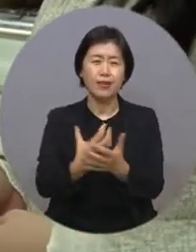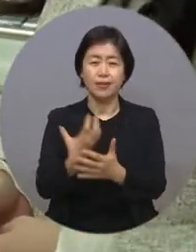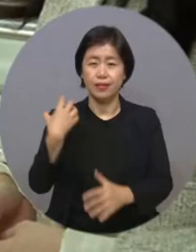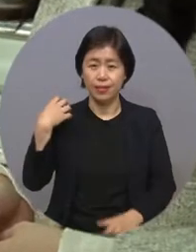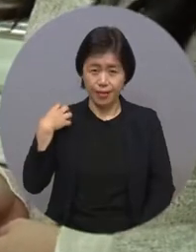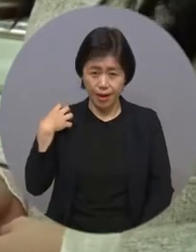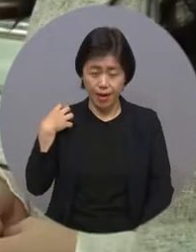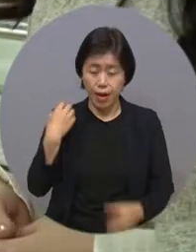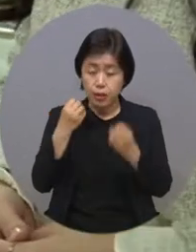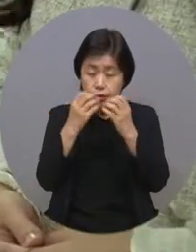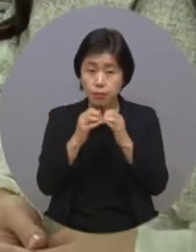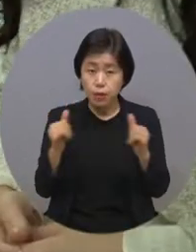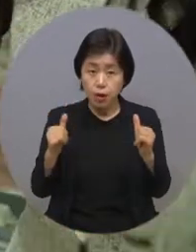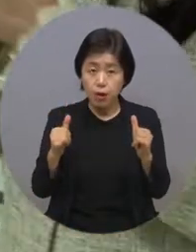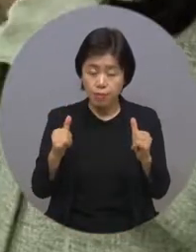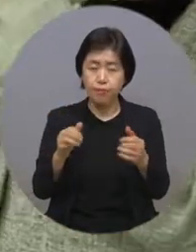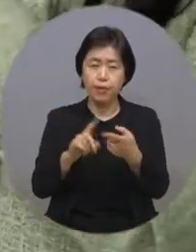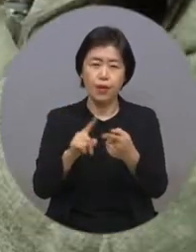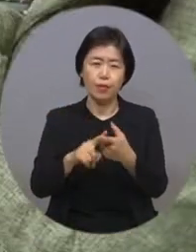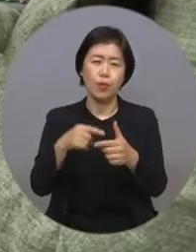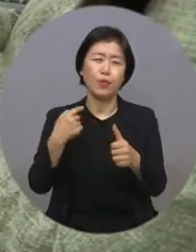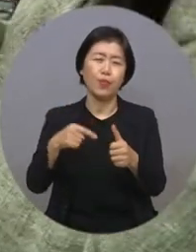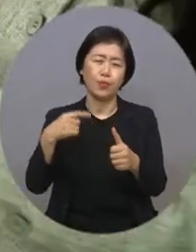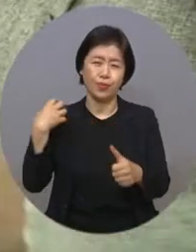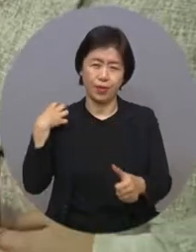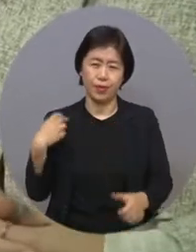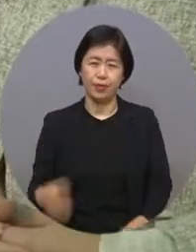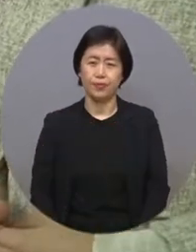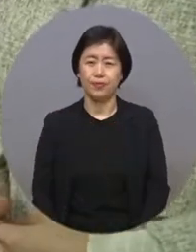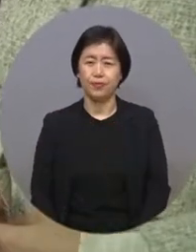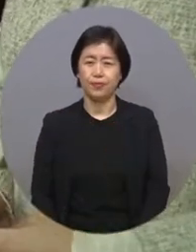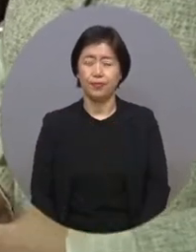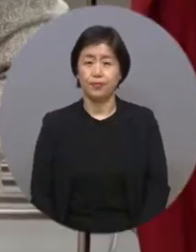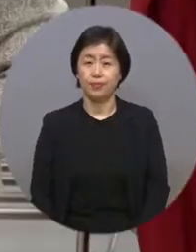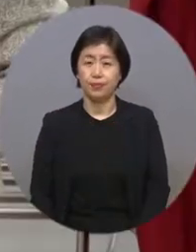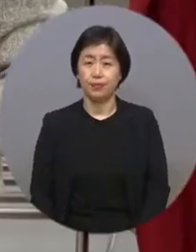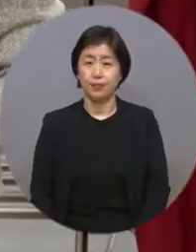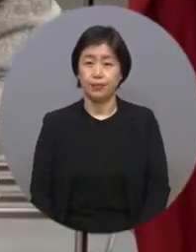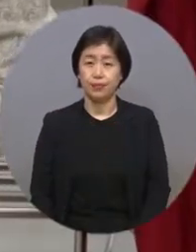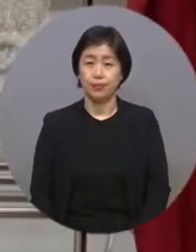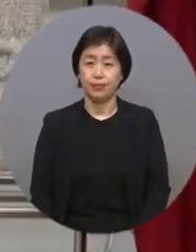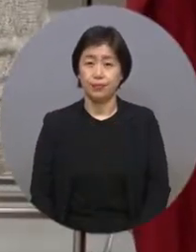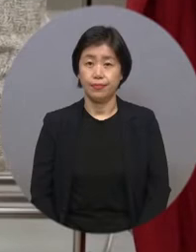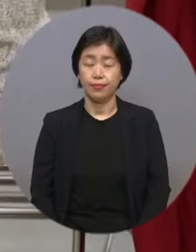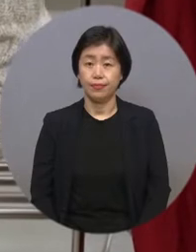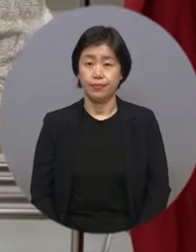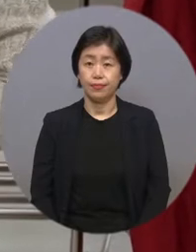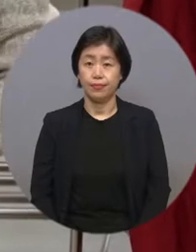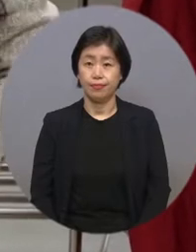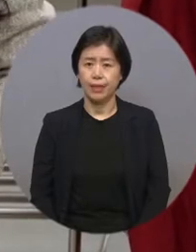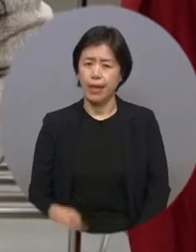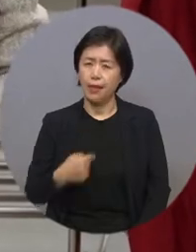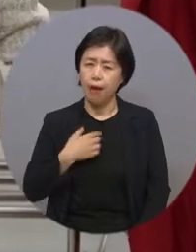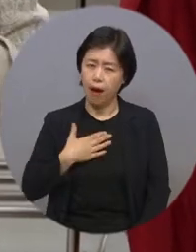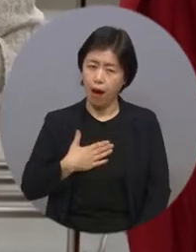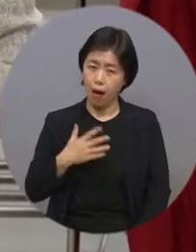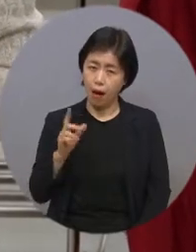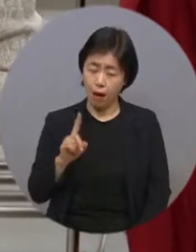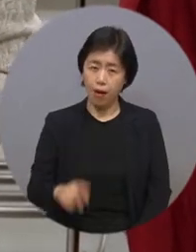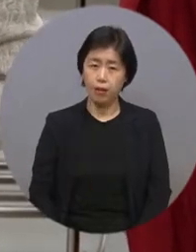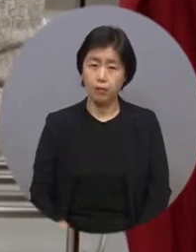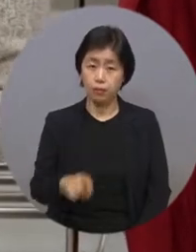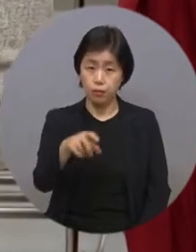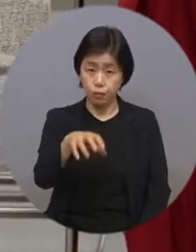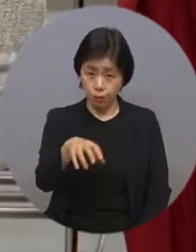정다운 대리입니다. 만나서 반갑습니다. 반갑습니다. 아, 그러면은 네. 제가 알기로는 여기는 그냥